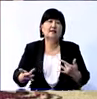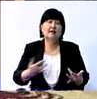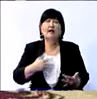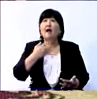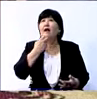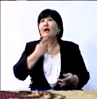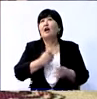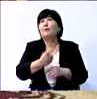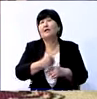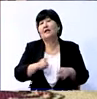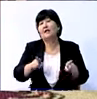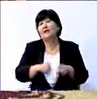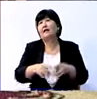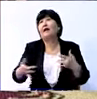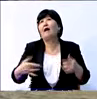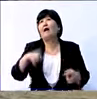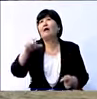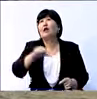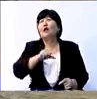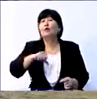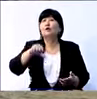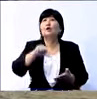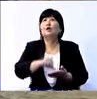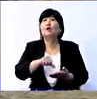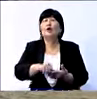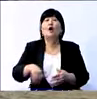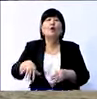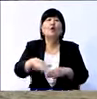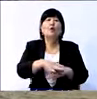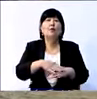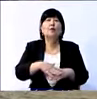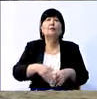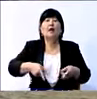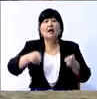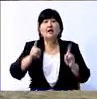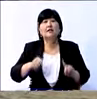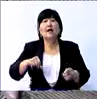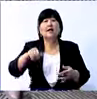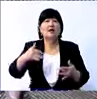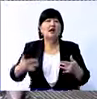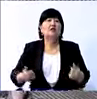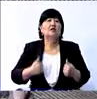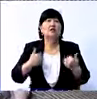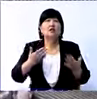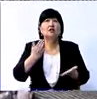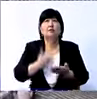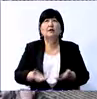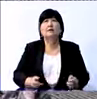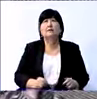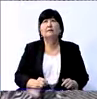Комедиялық жанрларда да актриса өзі сомдаған рөлін көрерменге шынай жеткізе білген еді. Апа,